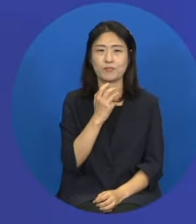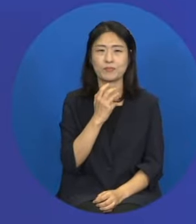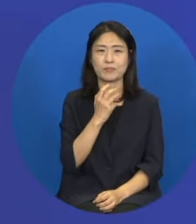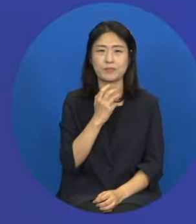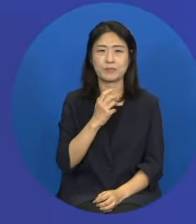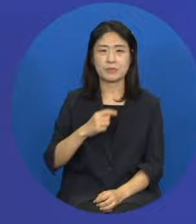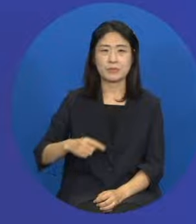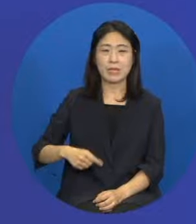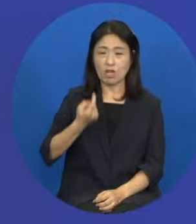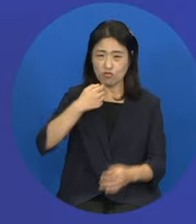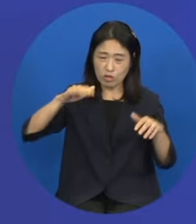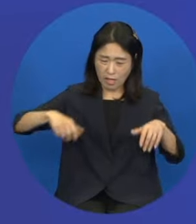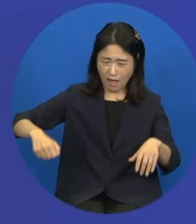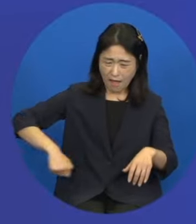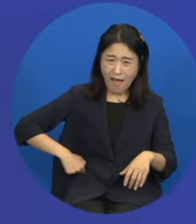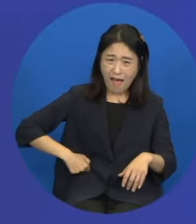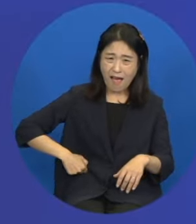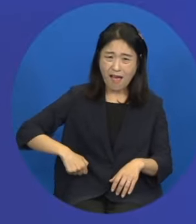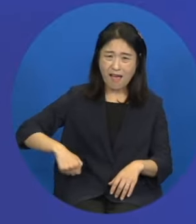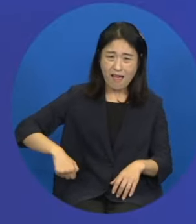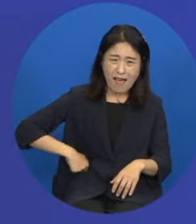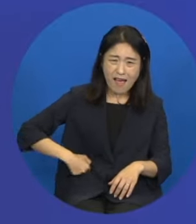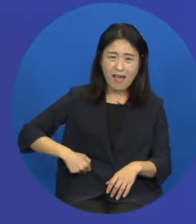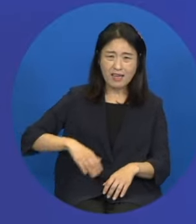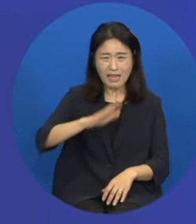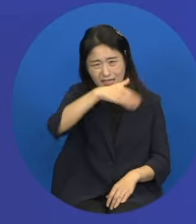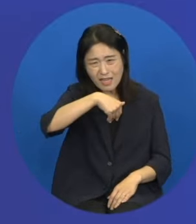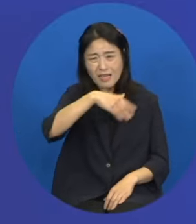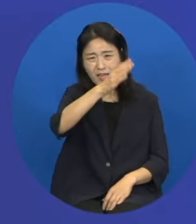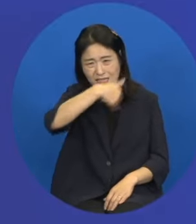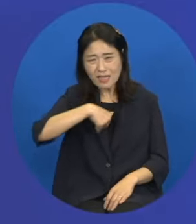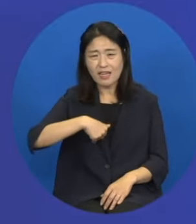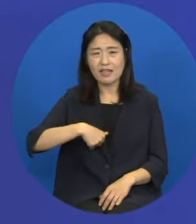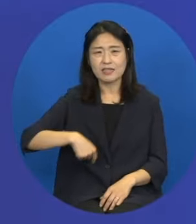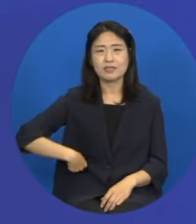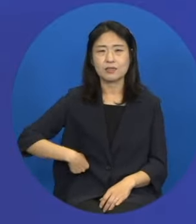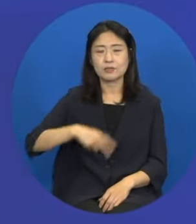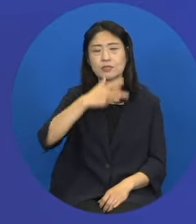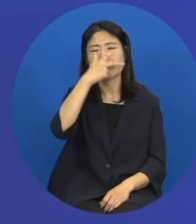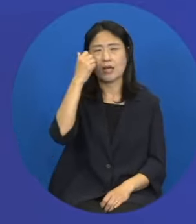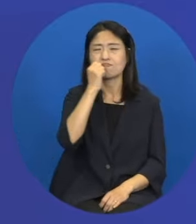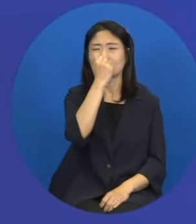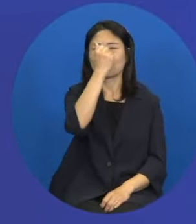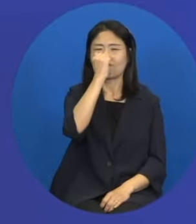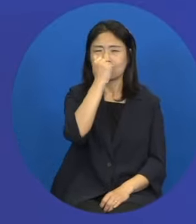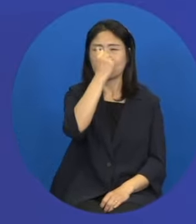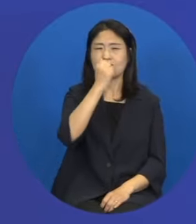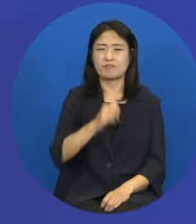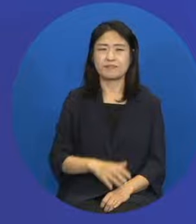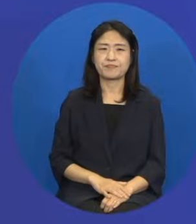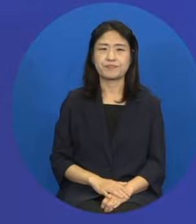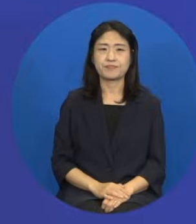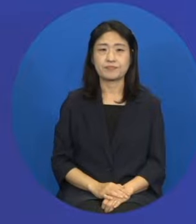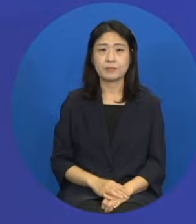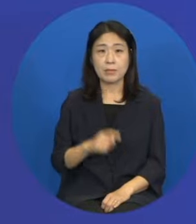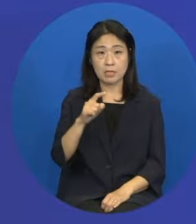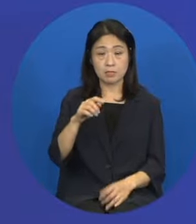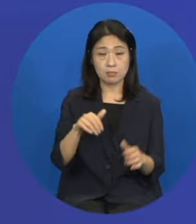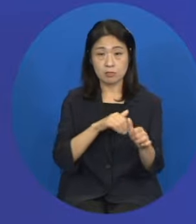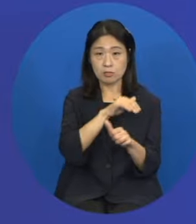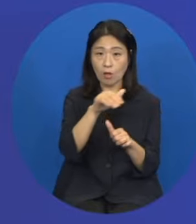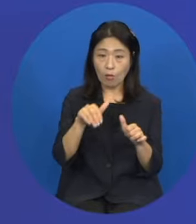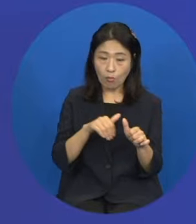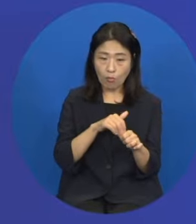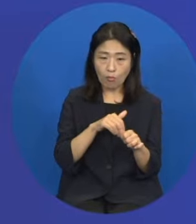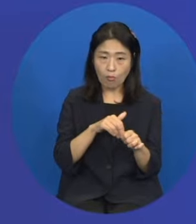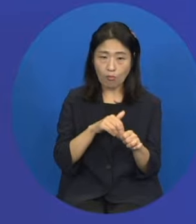옆구리 막 찔러서 깨워야 할 정도로, 야 가자 깨워야 할 정도로 그렇게 자고 있었어요. 아니 어떻게 그 상황에서, 왜 다음날이면 죽는